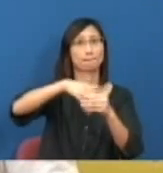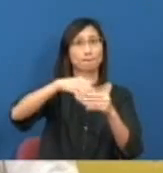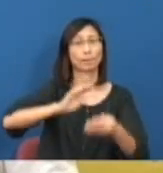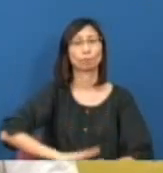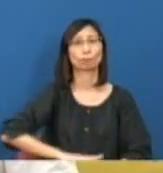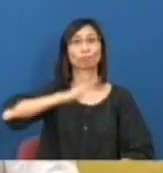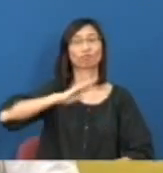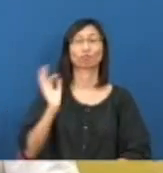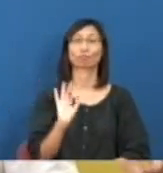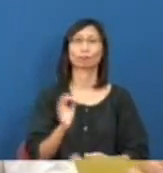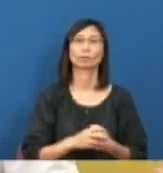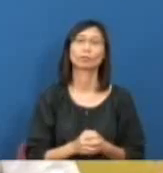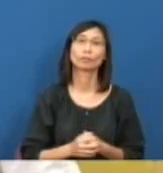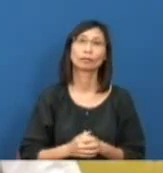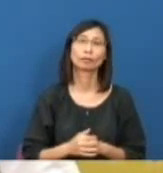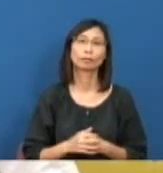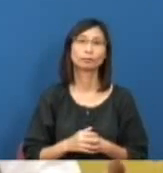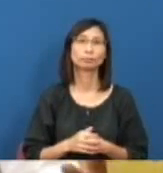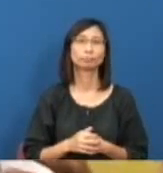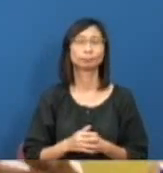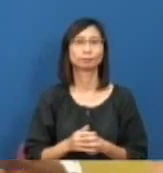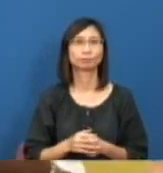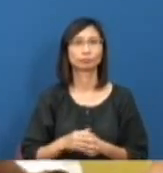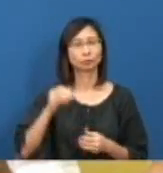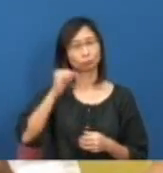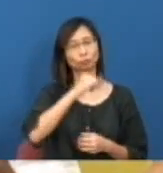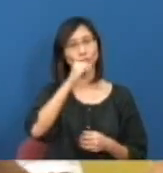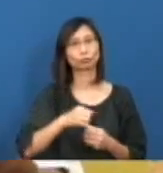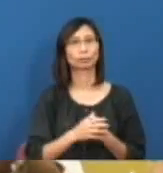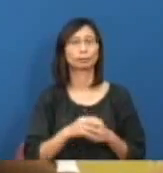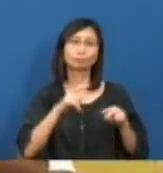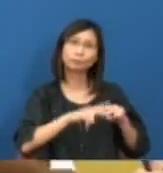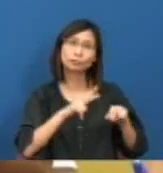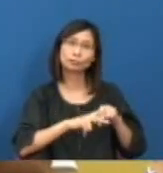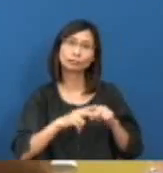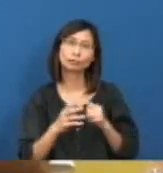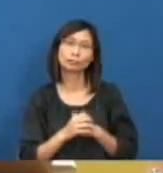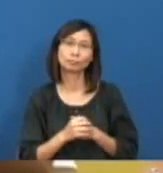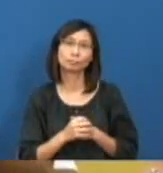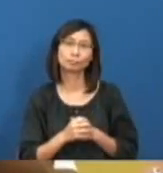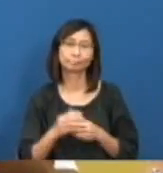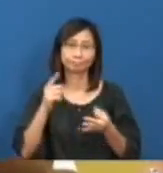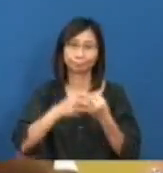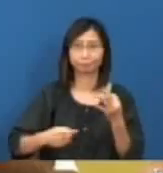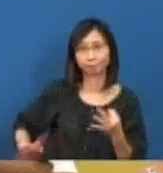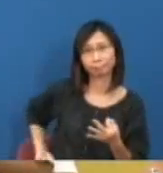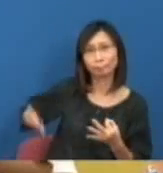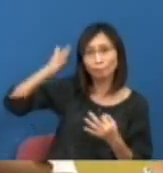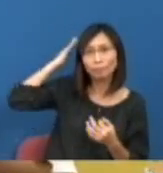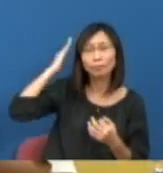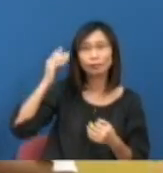嘛，係咪？佢話共產黨乘機攞我哋命，咁而家個問題，司徒華係咪認為共產